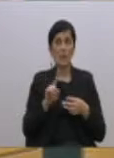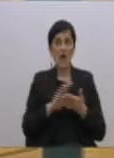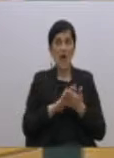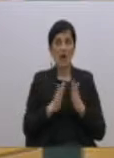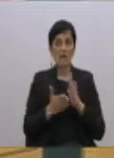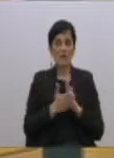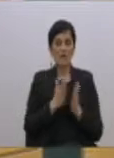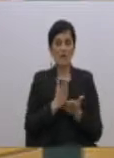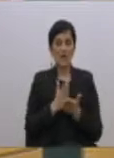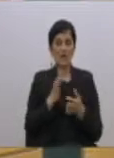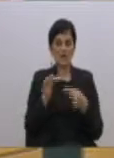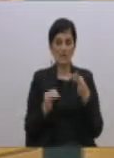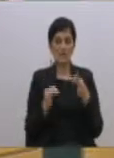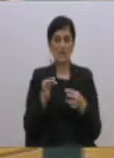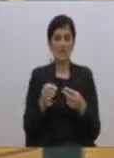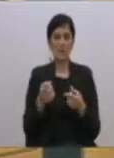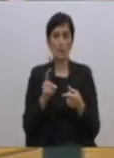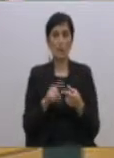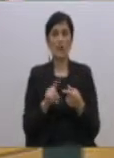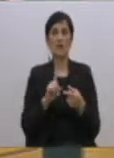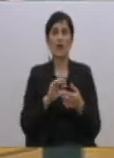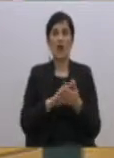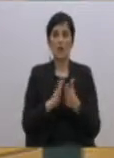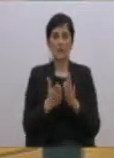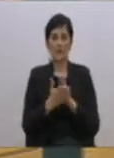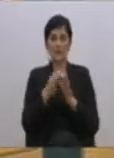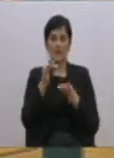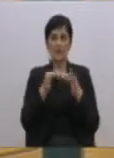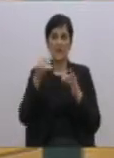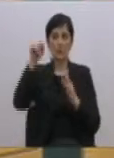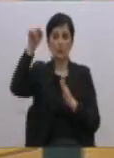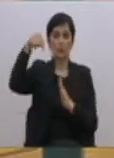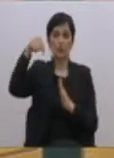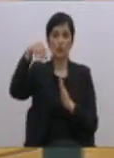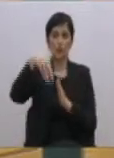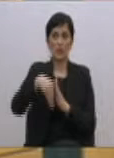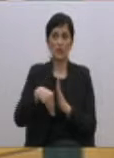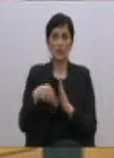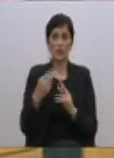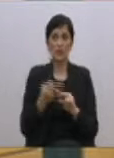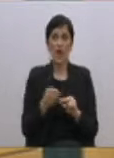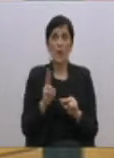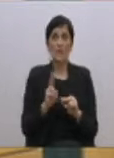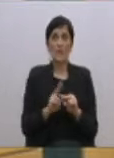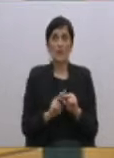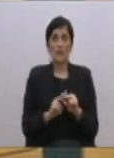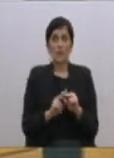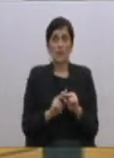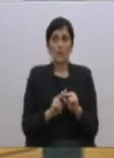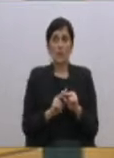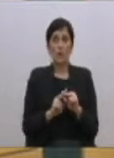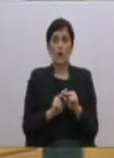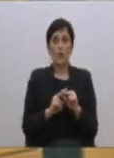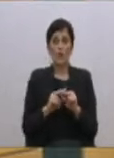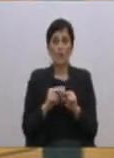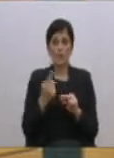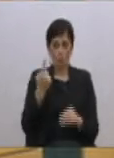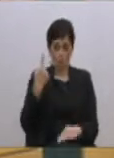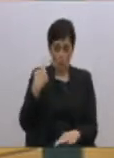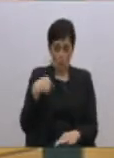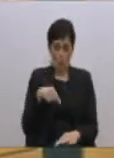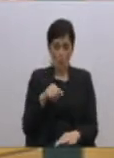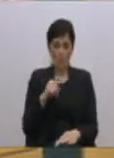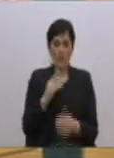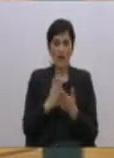არის სასამართლოსთან დაკავშირებით და რა ვითარება არის სასამართლოში შიგნით. ამიტომ რა თქმა უნდა მოვალეობას მიმაჩნია